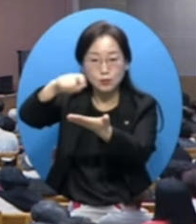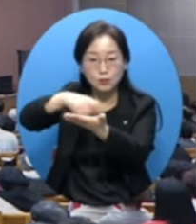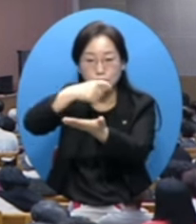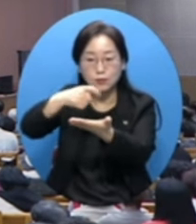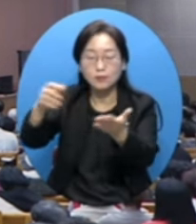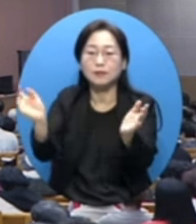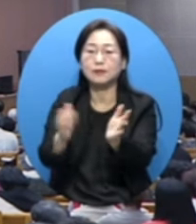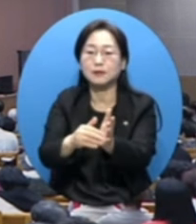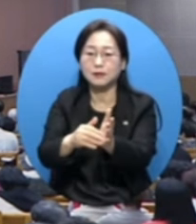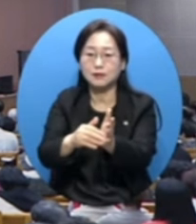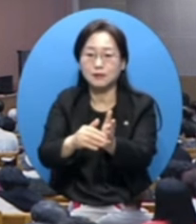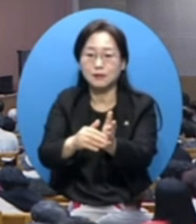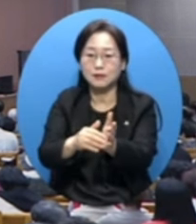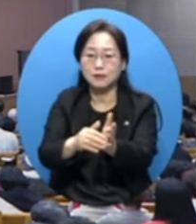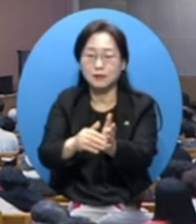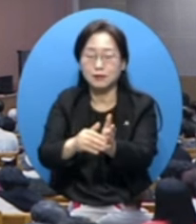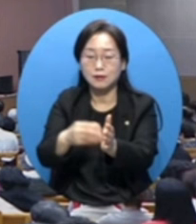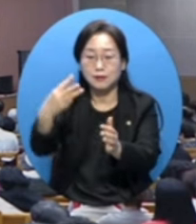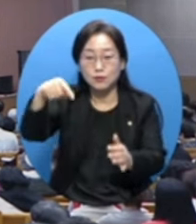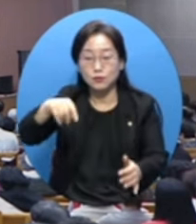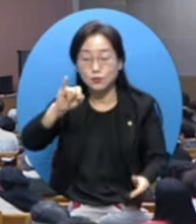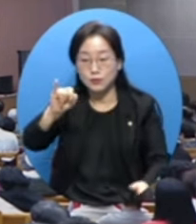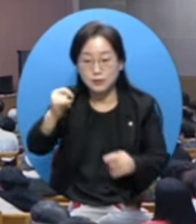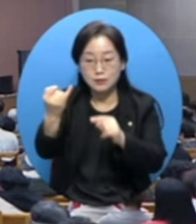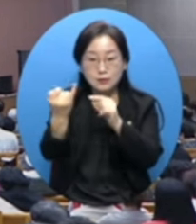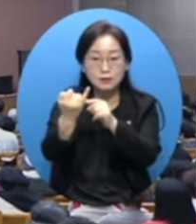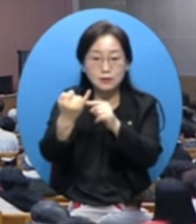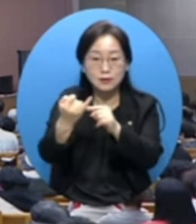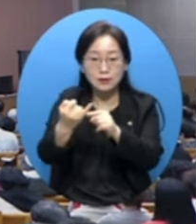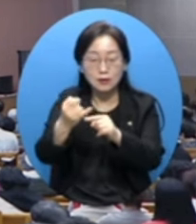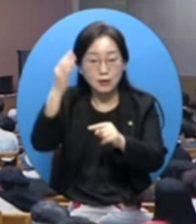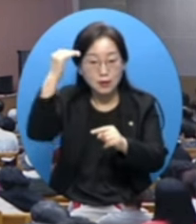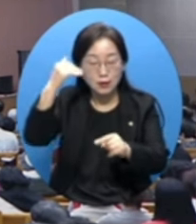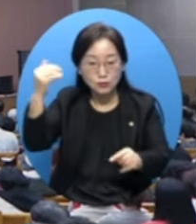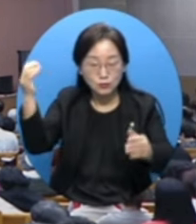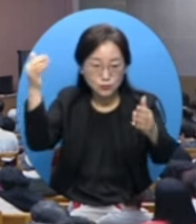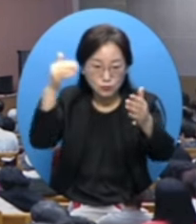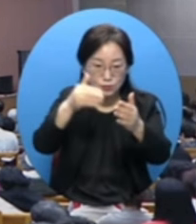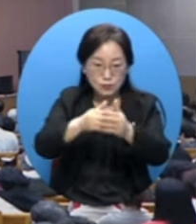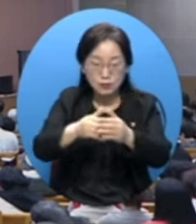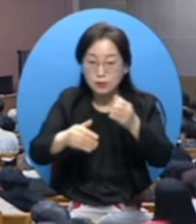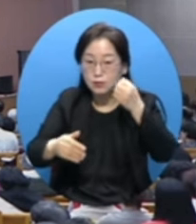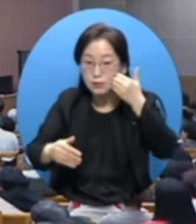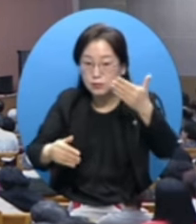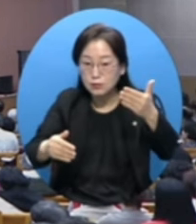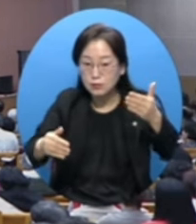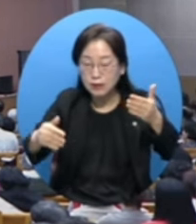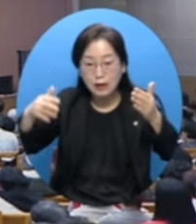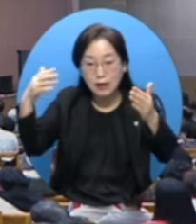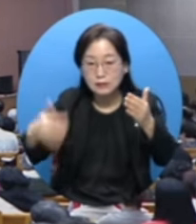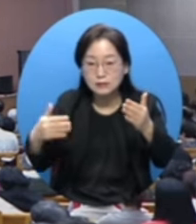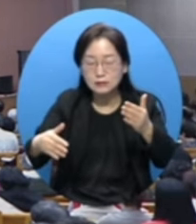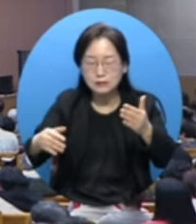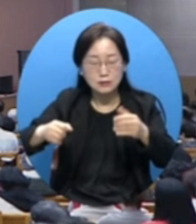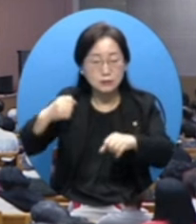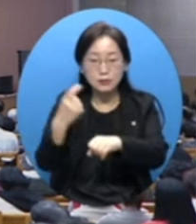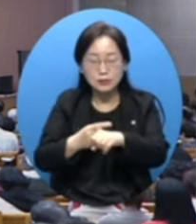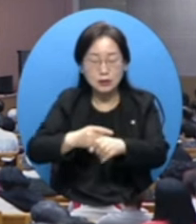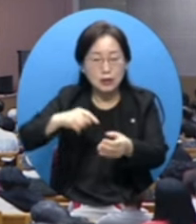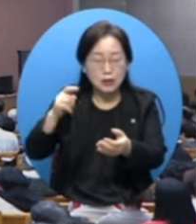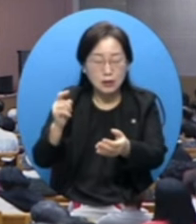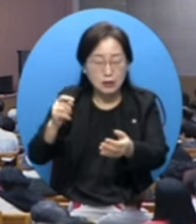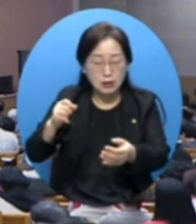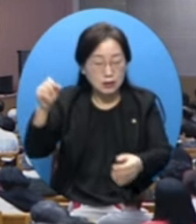합니다 루비 켄드릭 선교사는 조선 땅을 밟은지 9개월이 채 진하지 않아서 급성 맹장으로 쓰러져